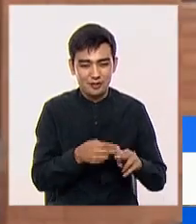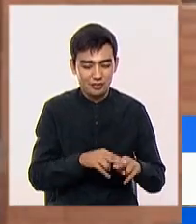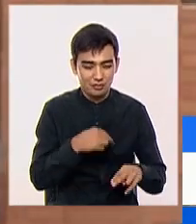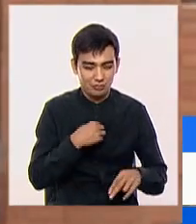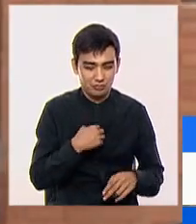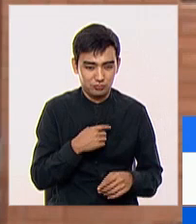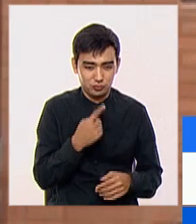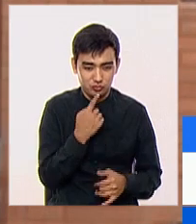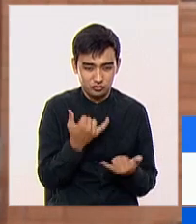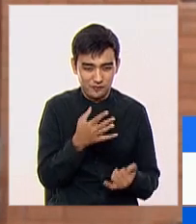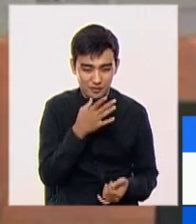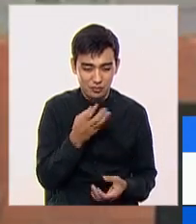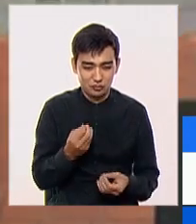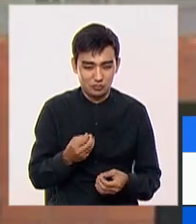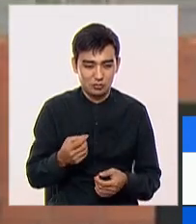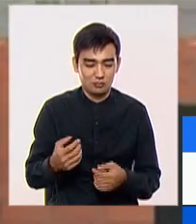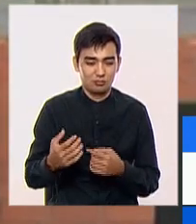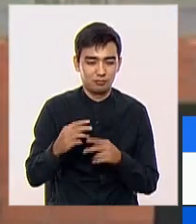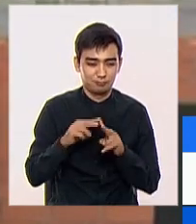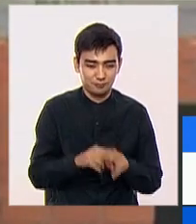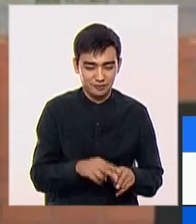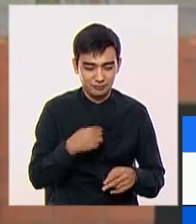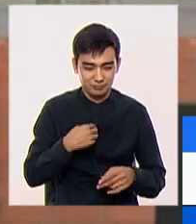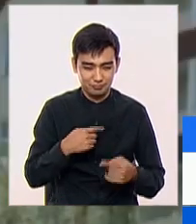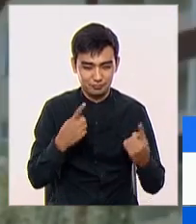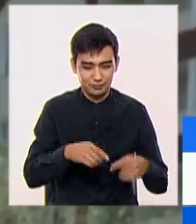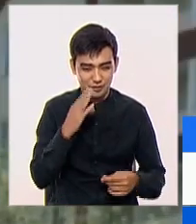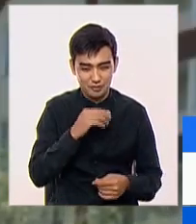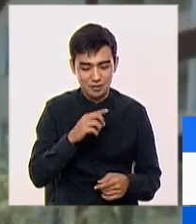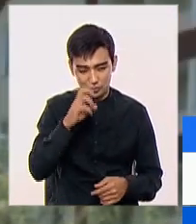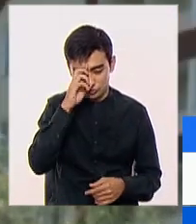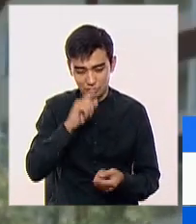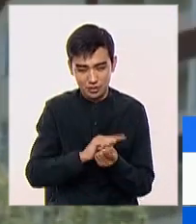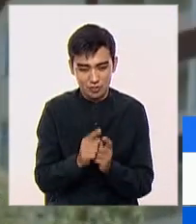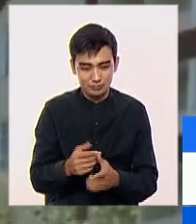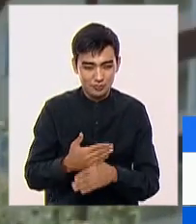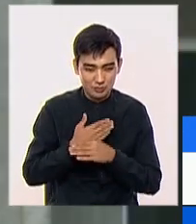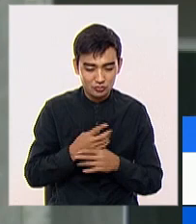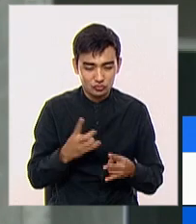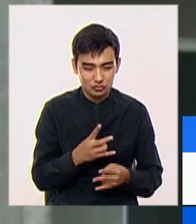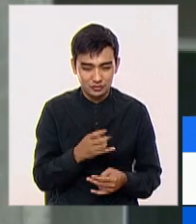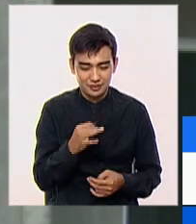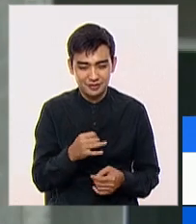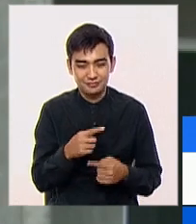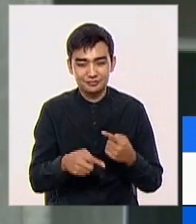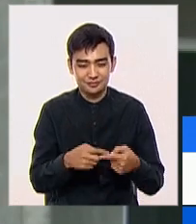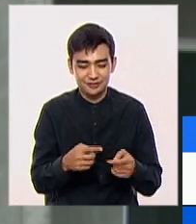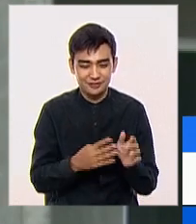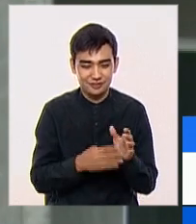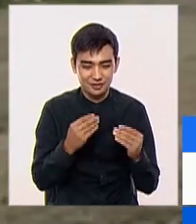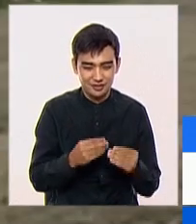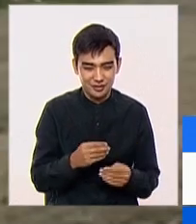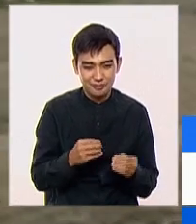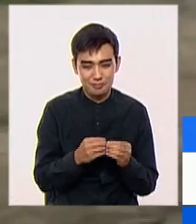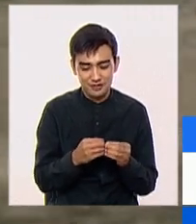дағдарысқа ұшыратады деп отыр. Яғни дәл қазіргі уақытта мемлекет құрылысшыларға қолдау көрсетуі тиіс. Себебі алдағы 90-да кемі 10-15%